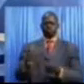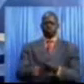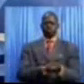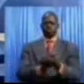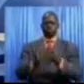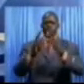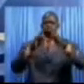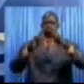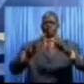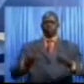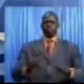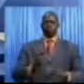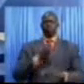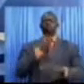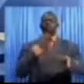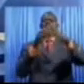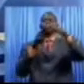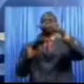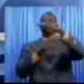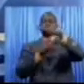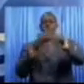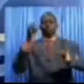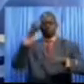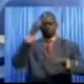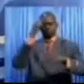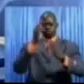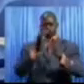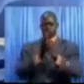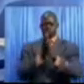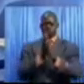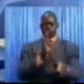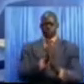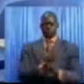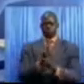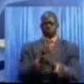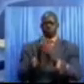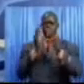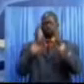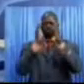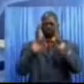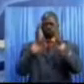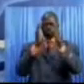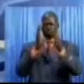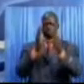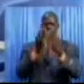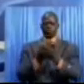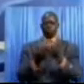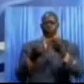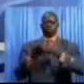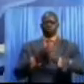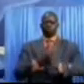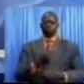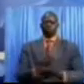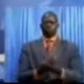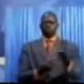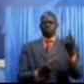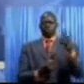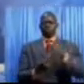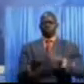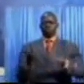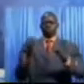Les villageois accusent un pont. Le gouverneur a demandé une enquête. À suivre dans ce journal. Bonjour et bienvenue